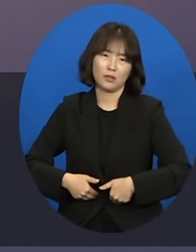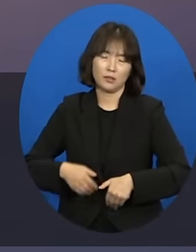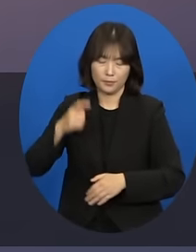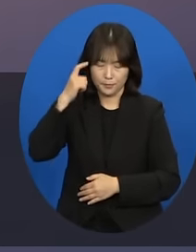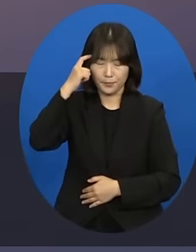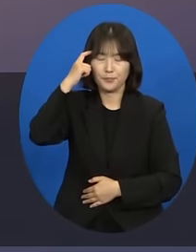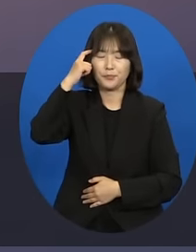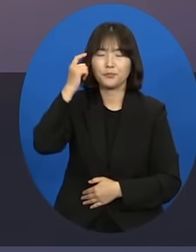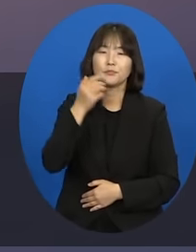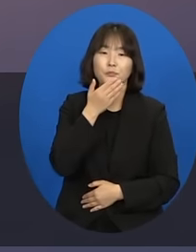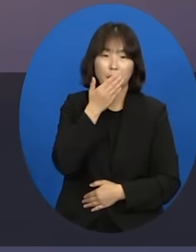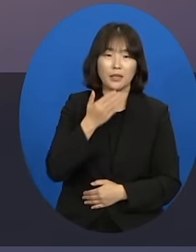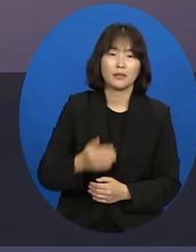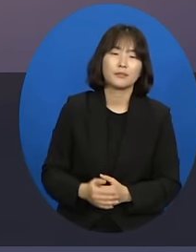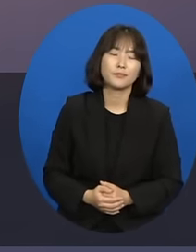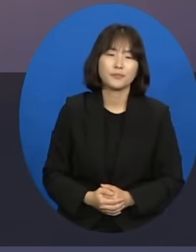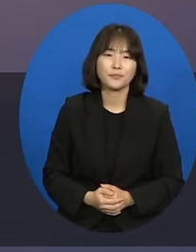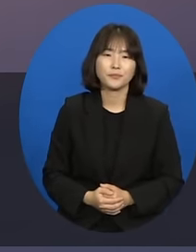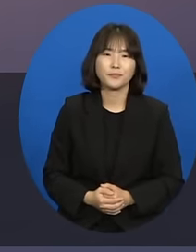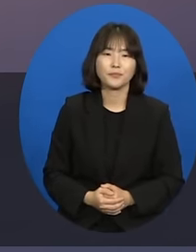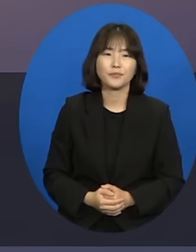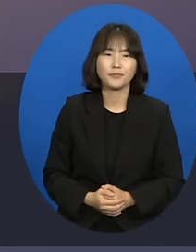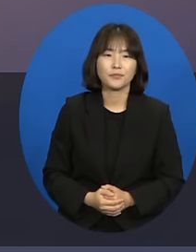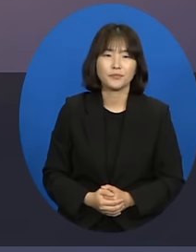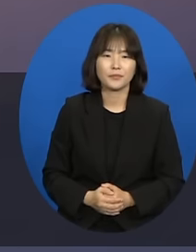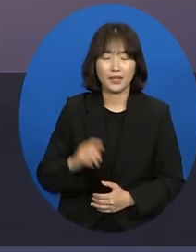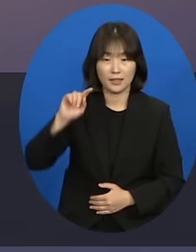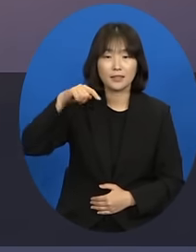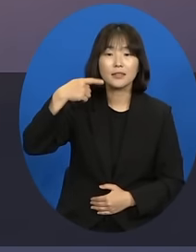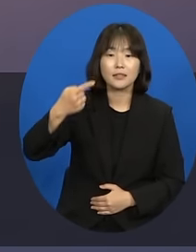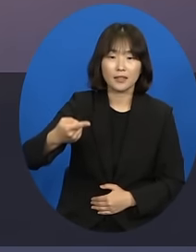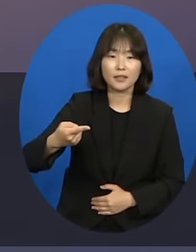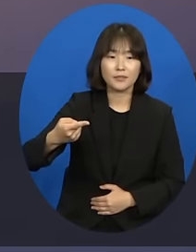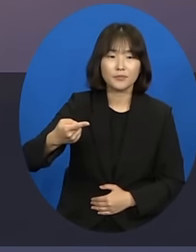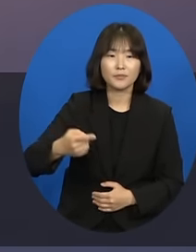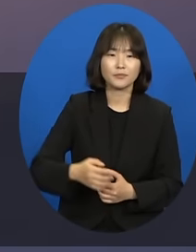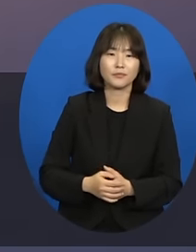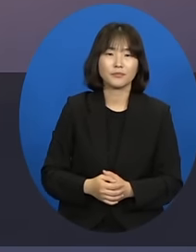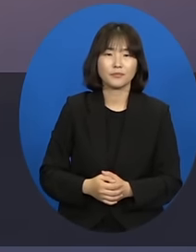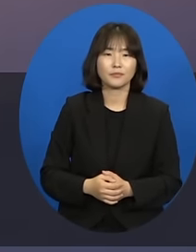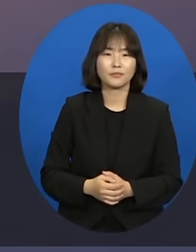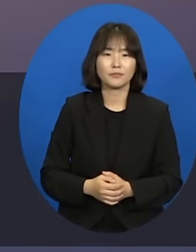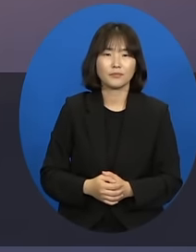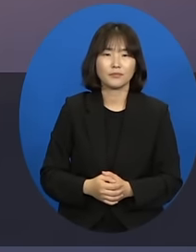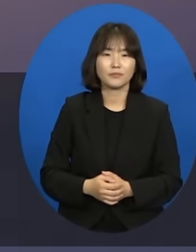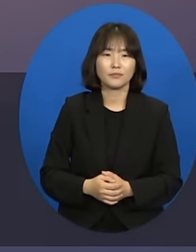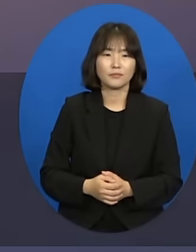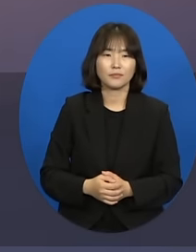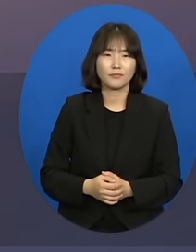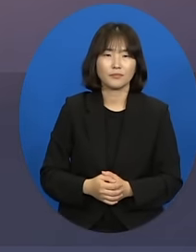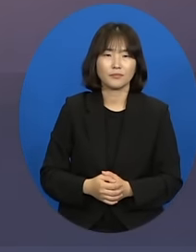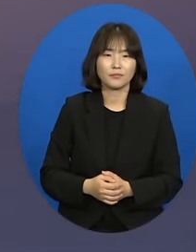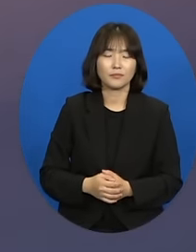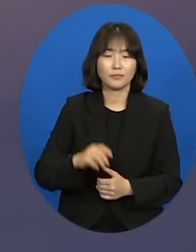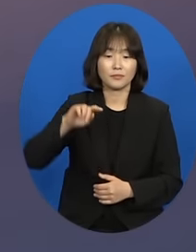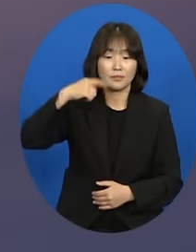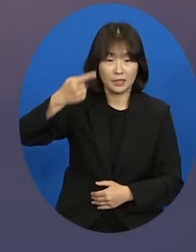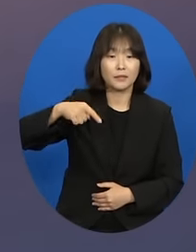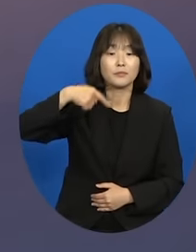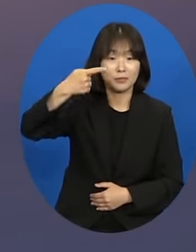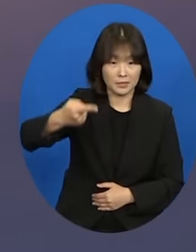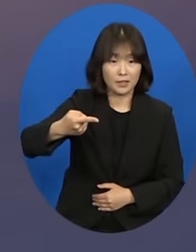라고 말씀드리겠습니다. 그 다음 구절이 있지만 그 다음 이거는 안 보고 다음 구절로 넘어가면요,